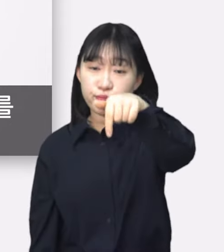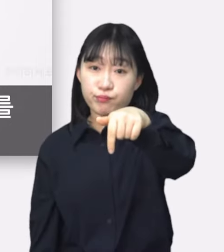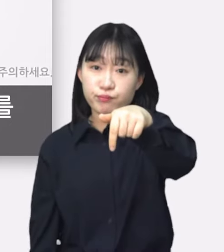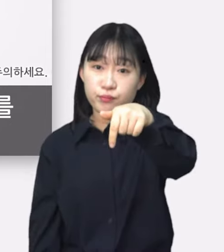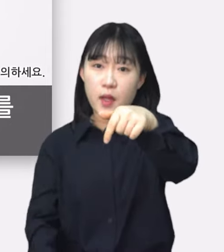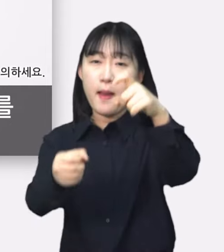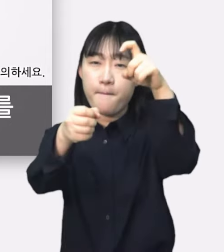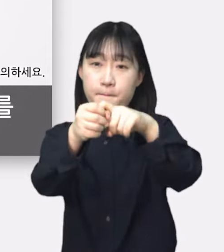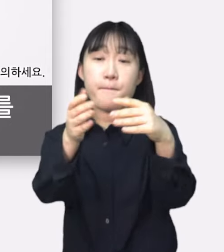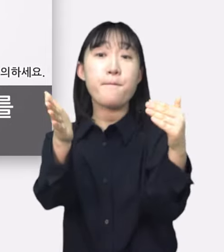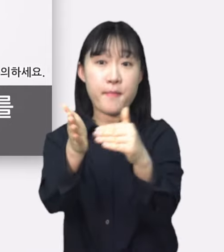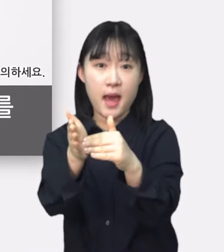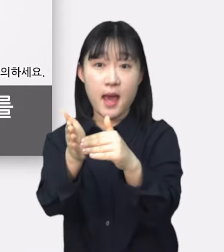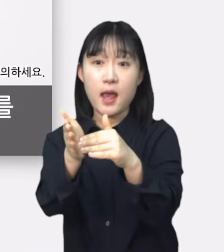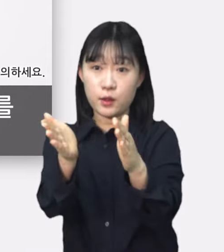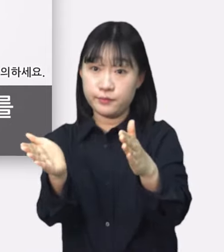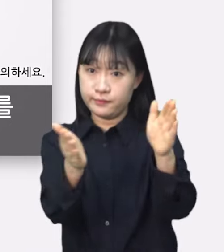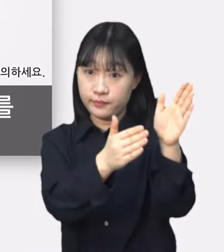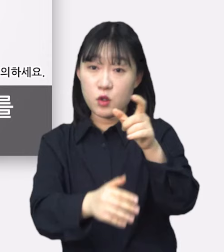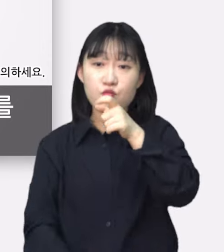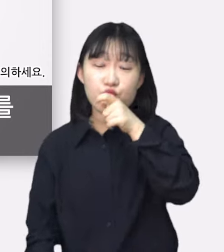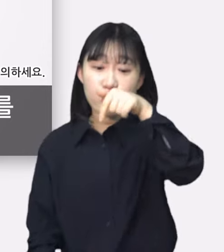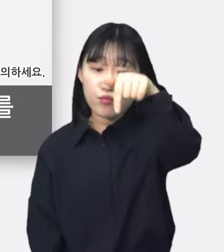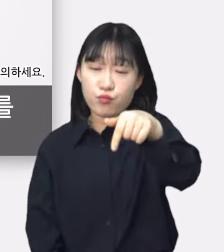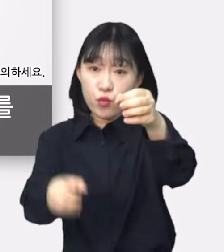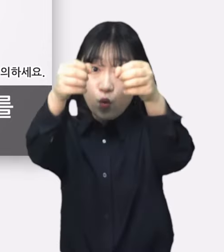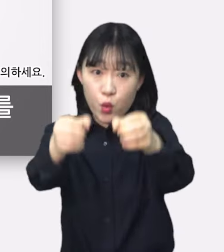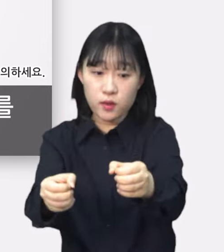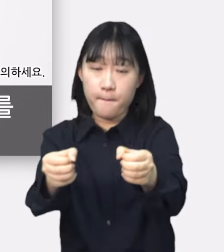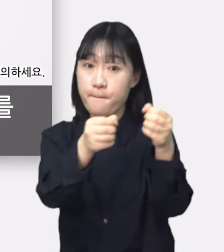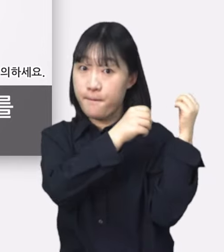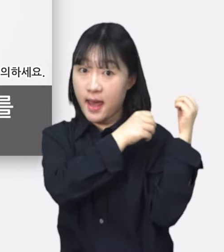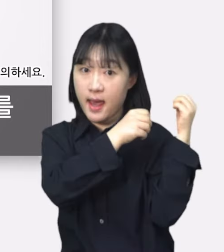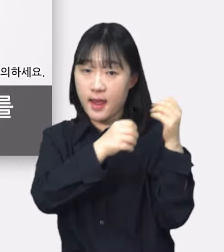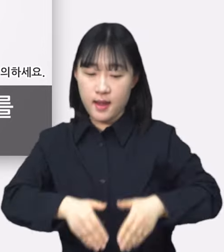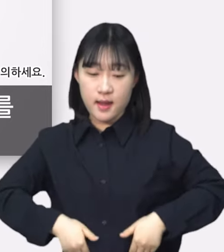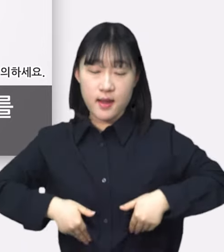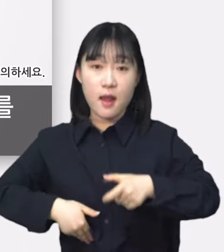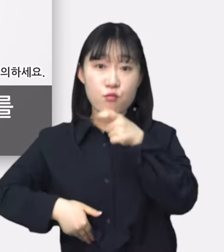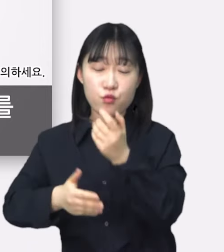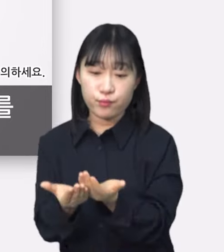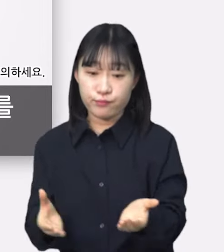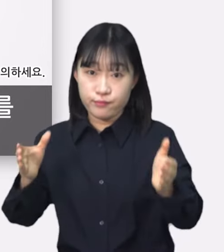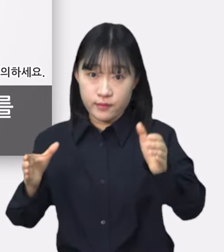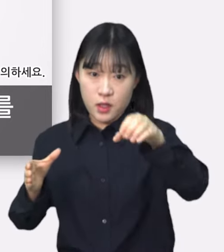후 급수호스를 분리해 50도씨 이하의 따뜻한 물에 녹여 주세요.